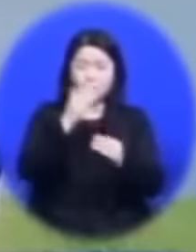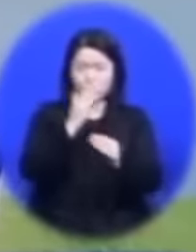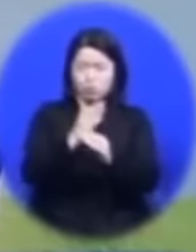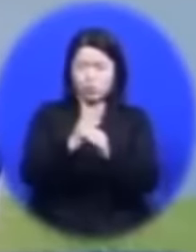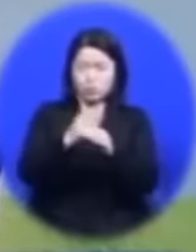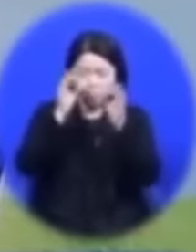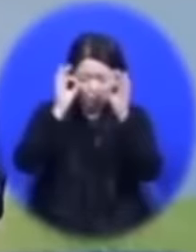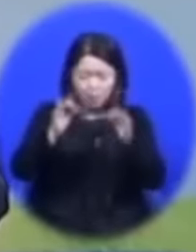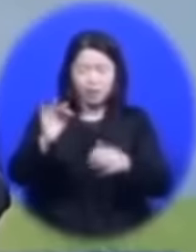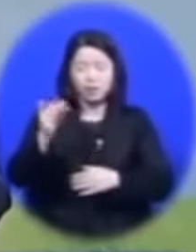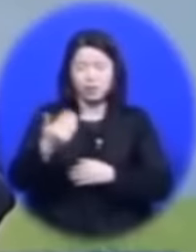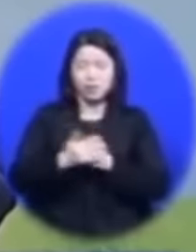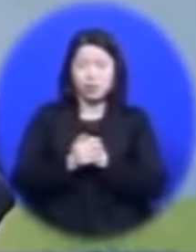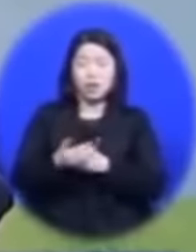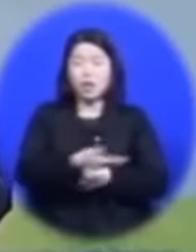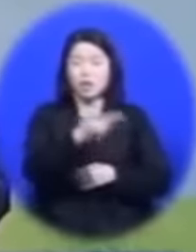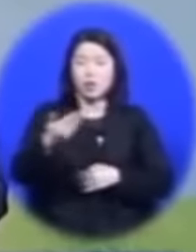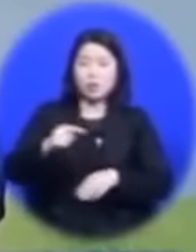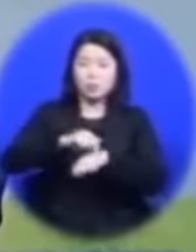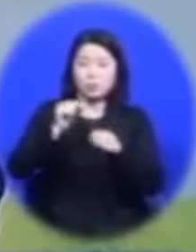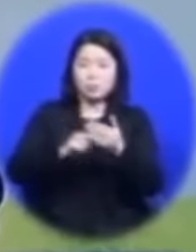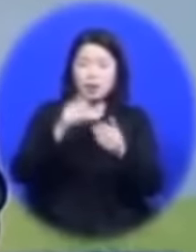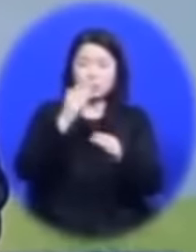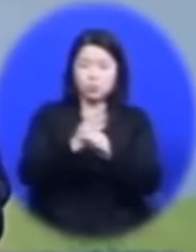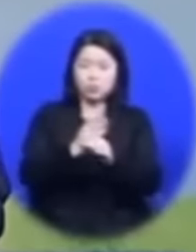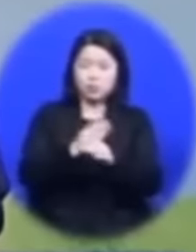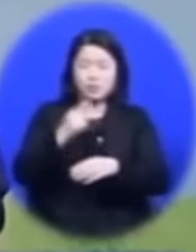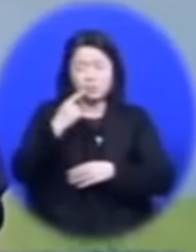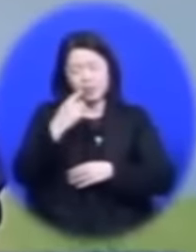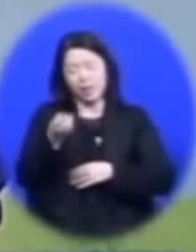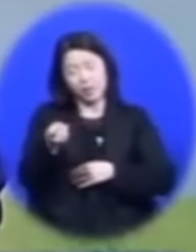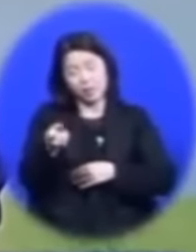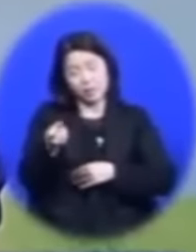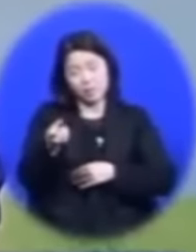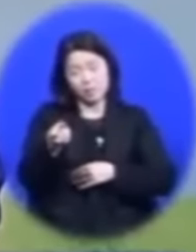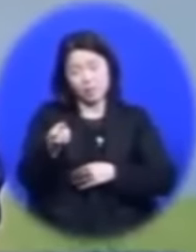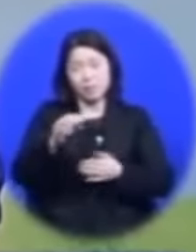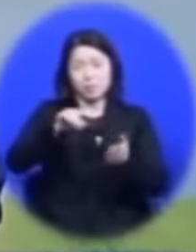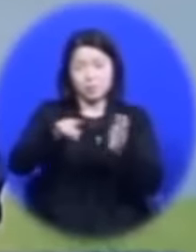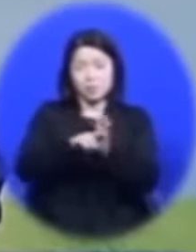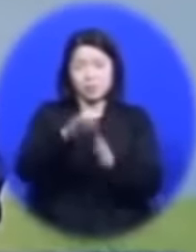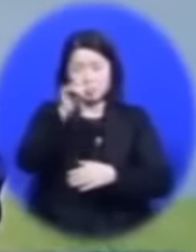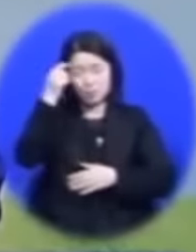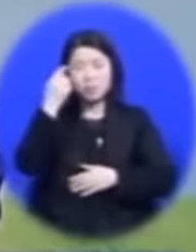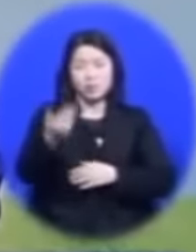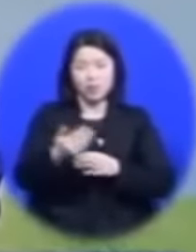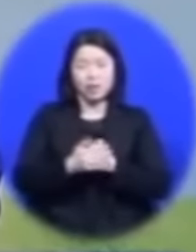합니다. 여러분의 마음의 중심에 겨자씨만한 믿음은 있는가 하는